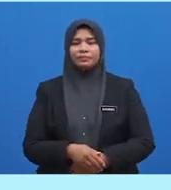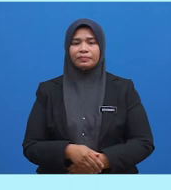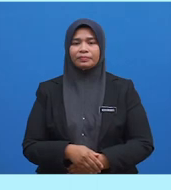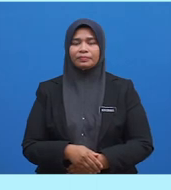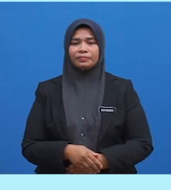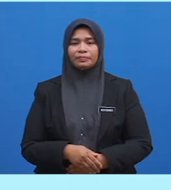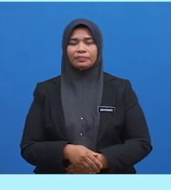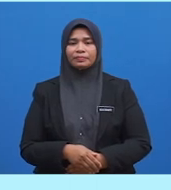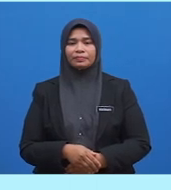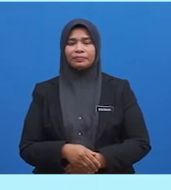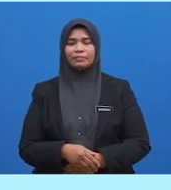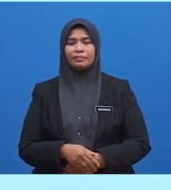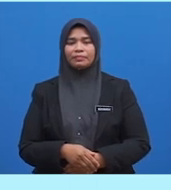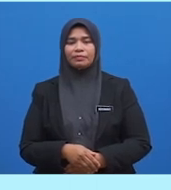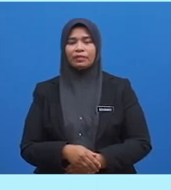Hi Ho